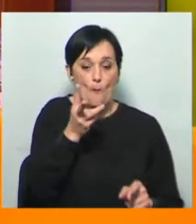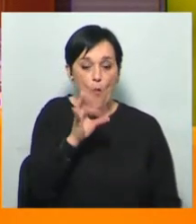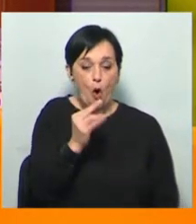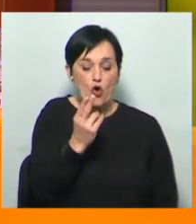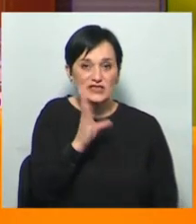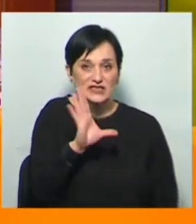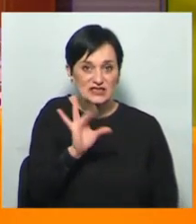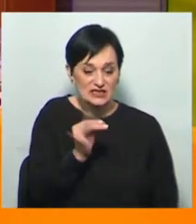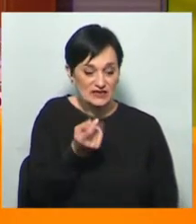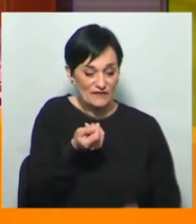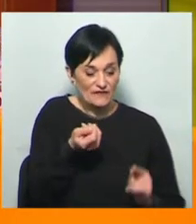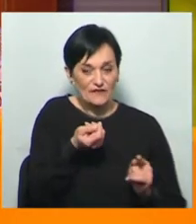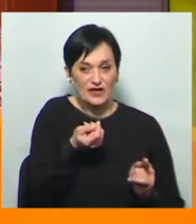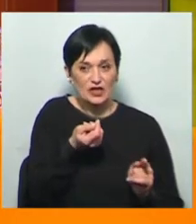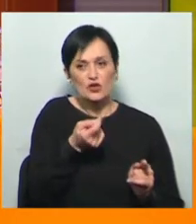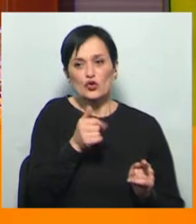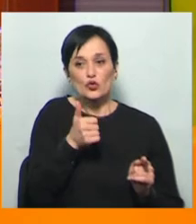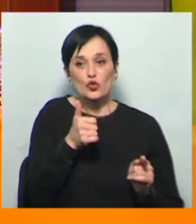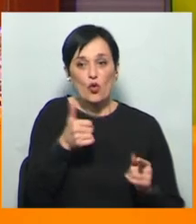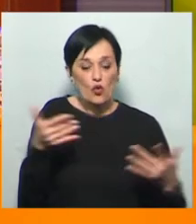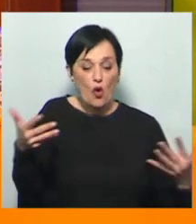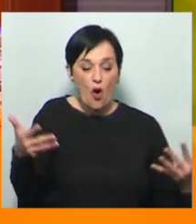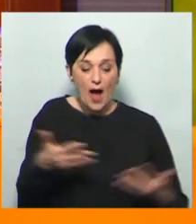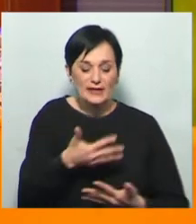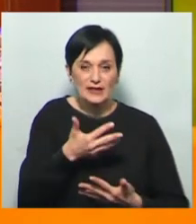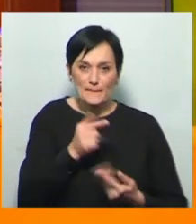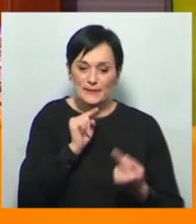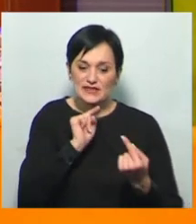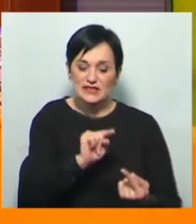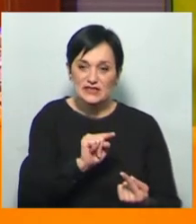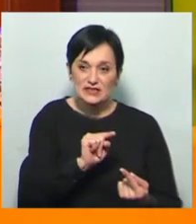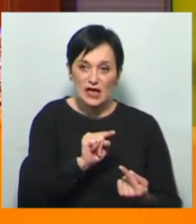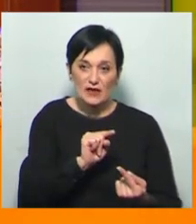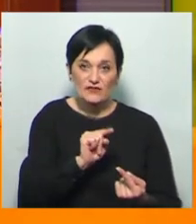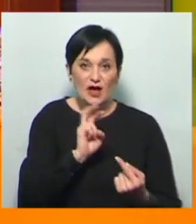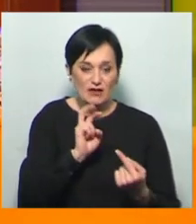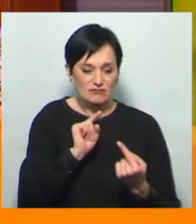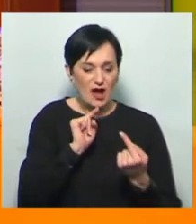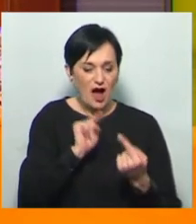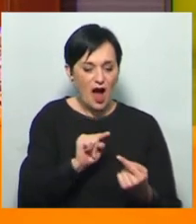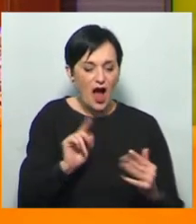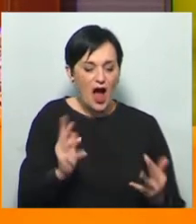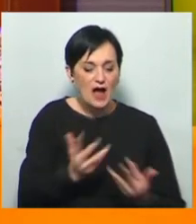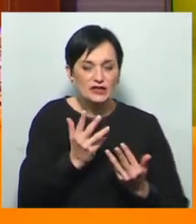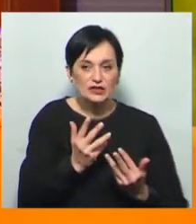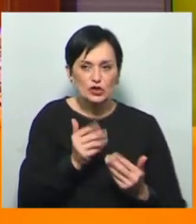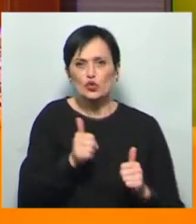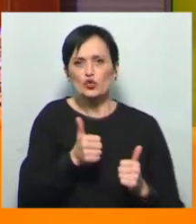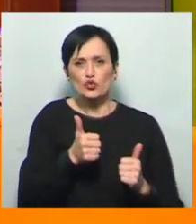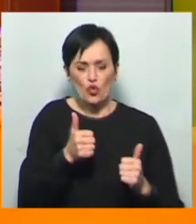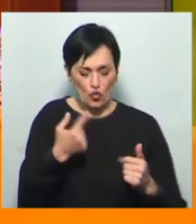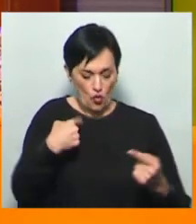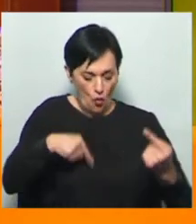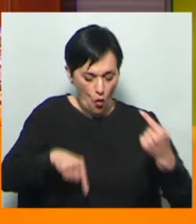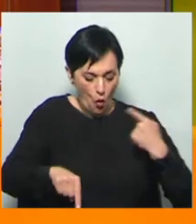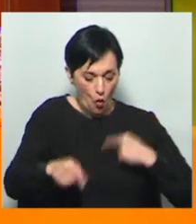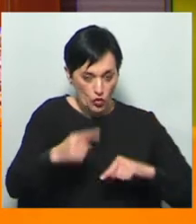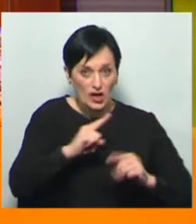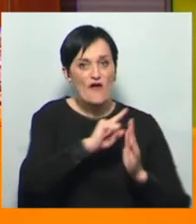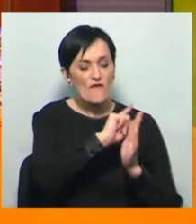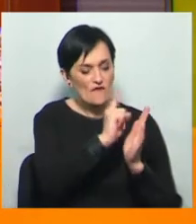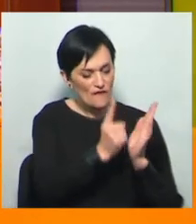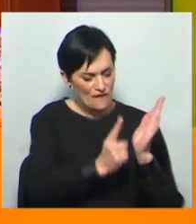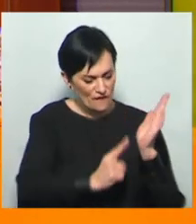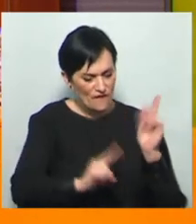და უნდა განვიხილოთ როგორც ანთებისაწინააღმდეგო და ანტიდამჟანგავი. როგორც ყველა ორგანოს, ვენებსაც